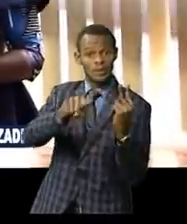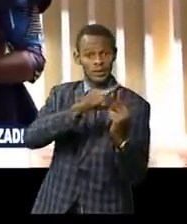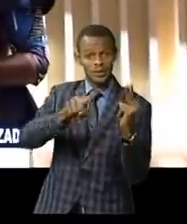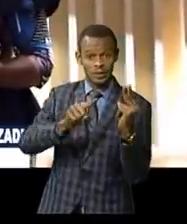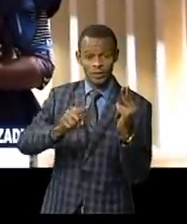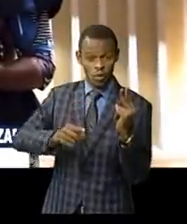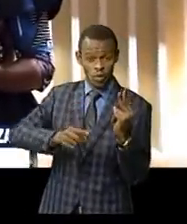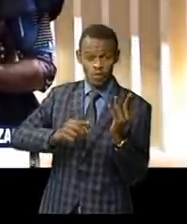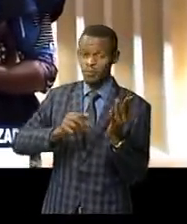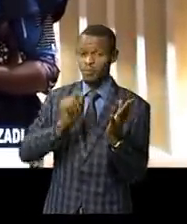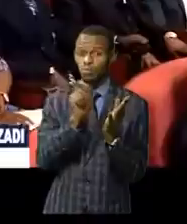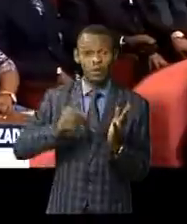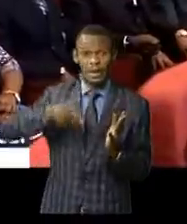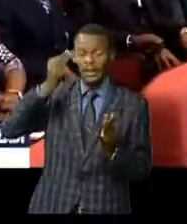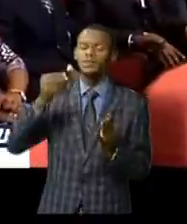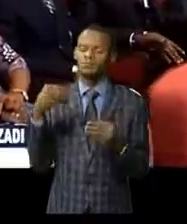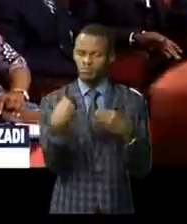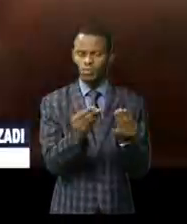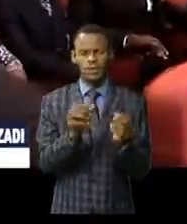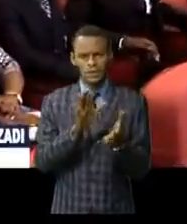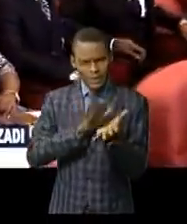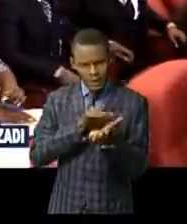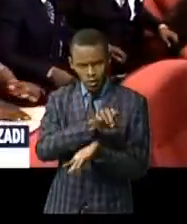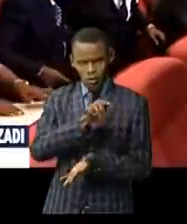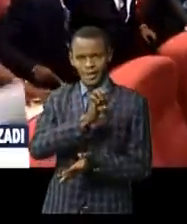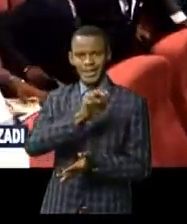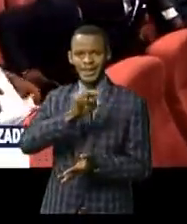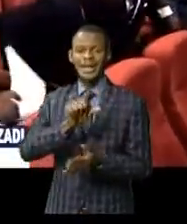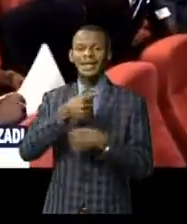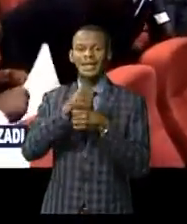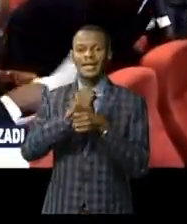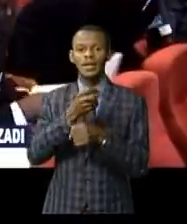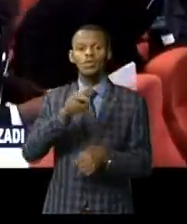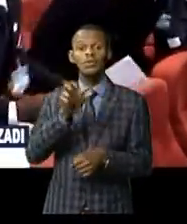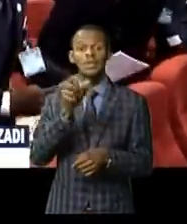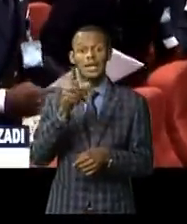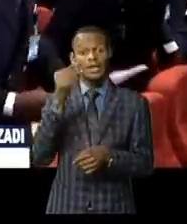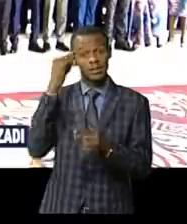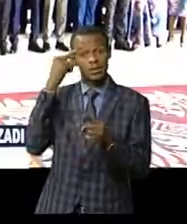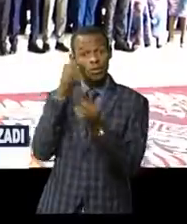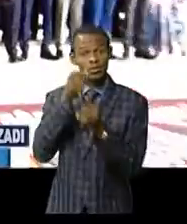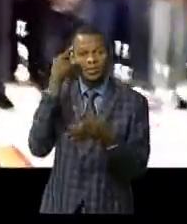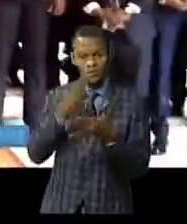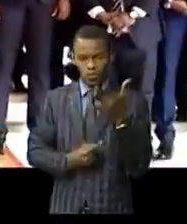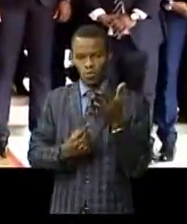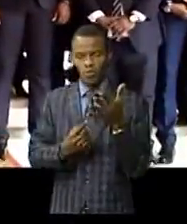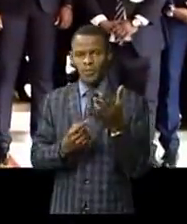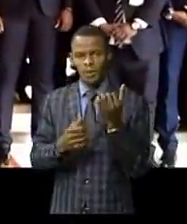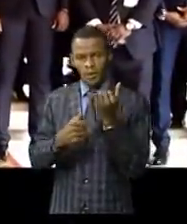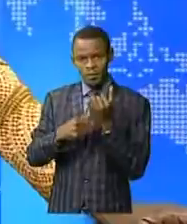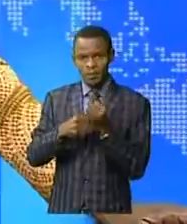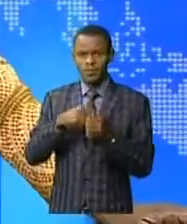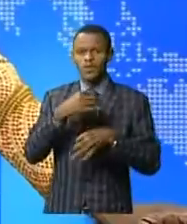nationale d'administration a été créée en 2013 par l'État congolais avec comme objectif de renouveler les effectifs de la fonction publique